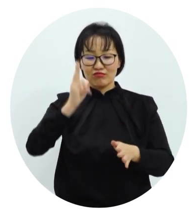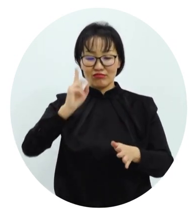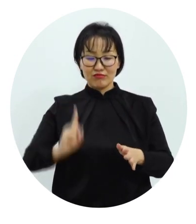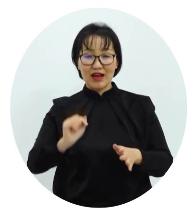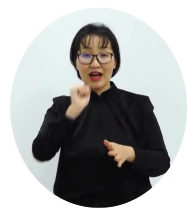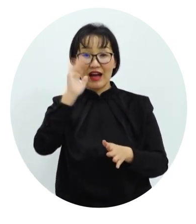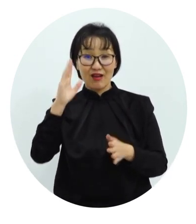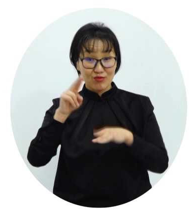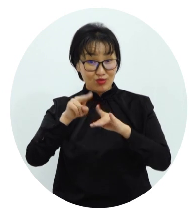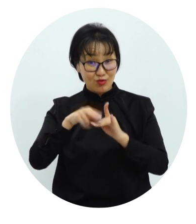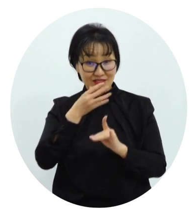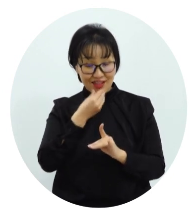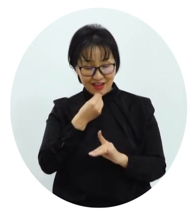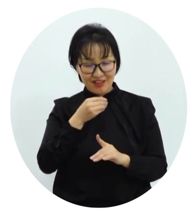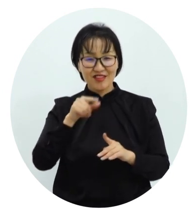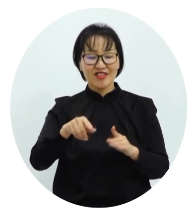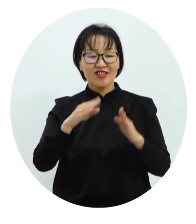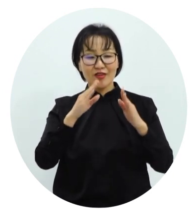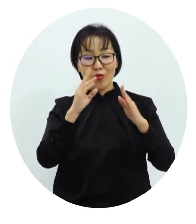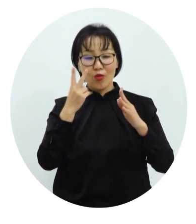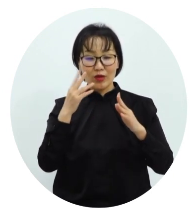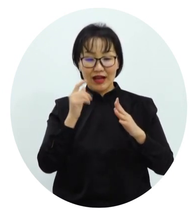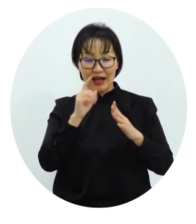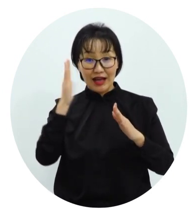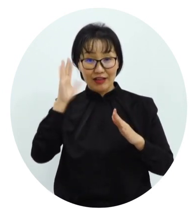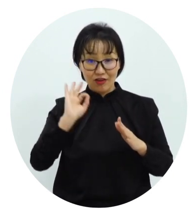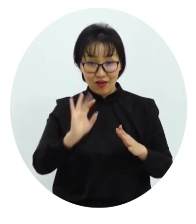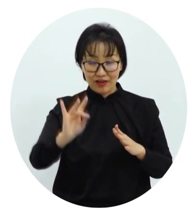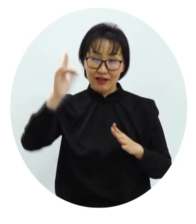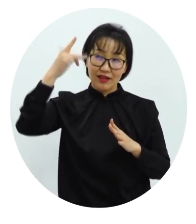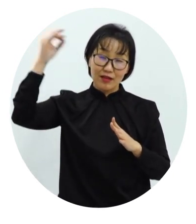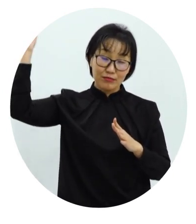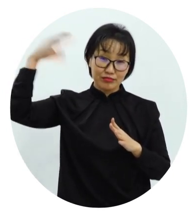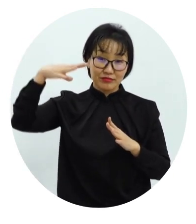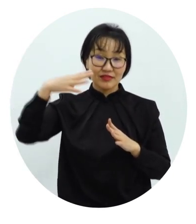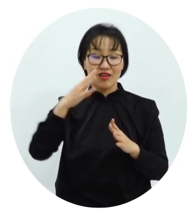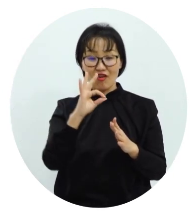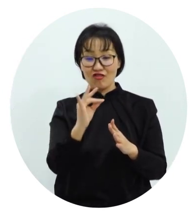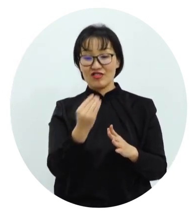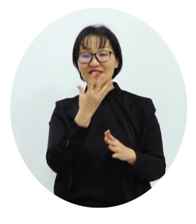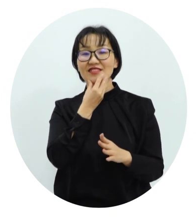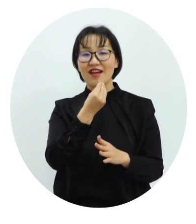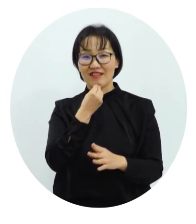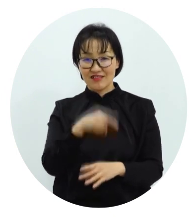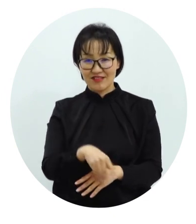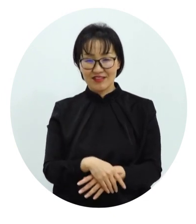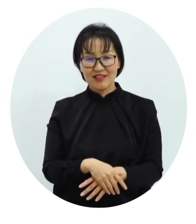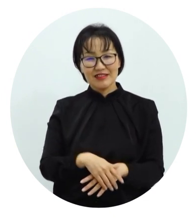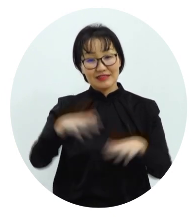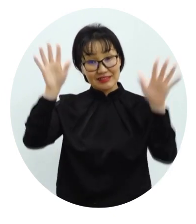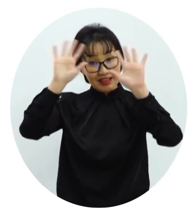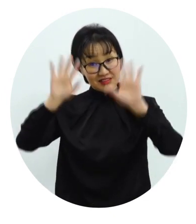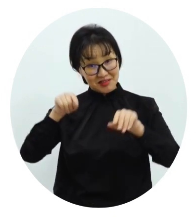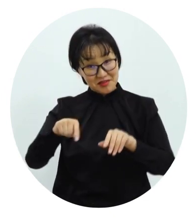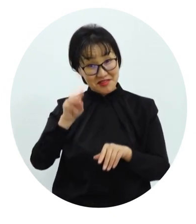сайхан, гэрэлтэй үдээр ээж орж ирэх сайхан. За цас будран орж байгаа учраас өвлийн